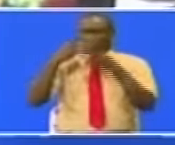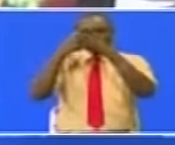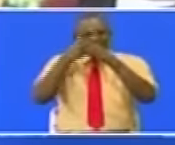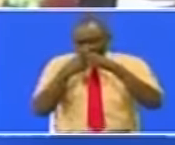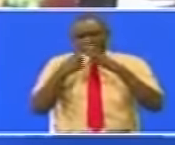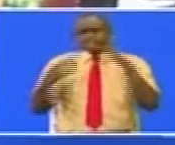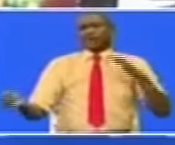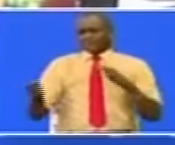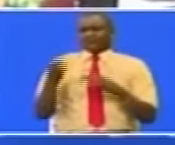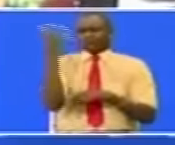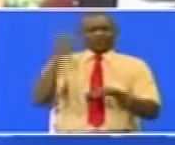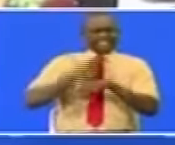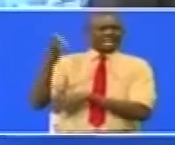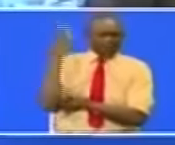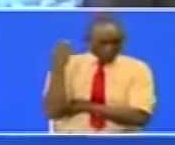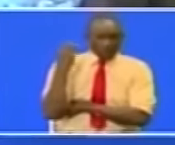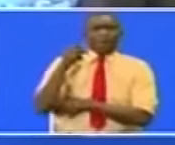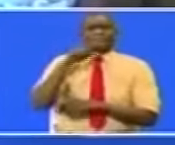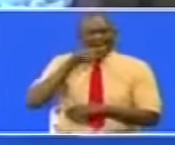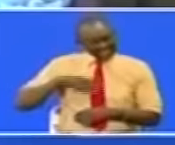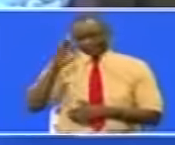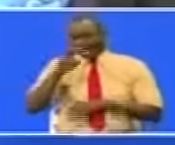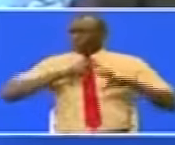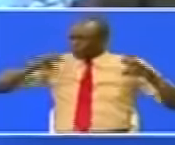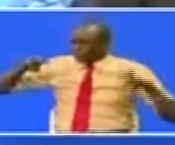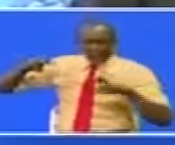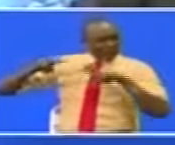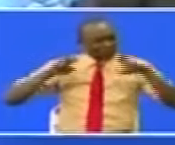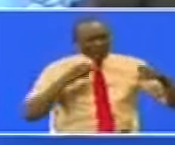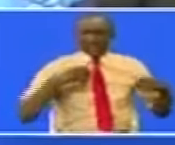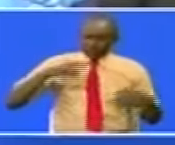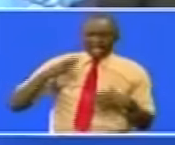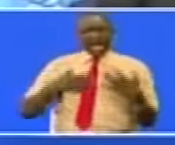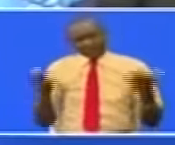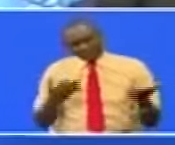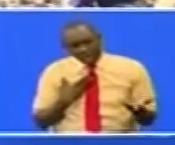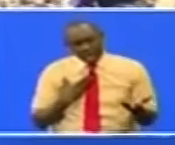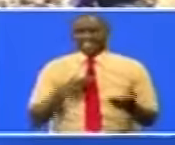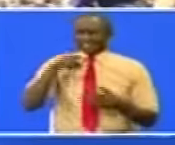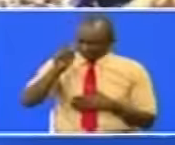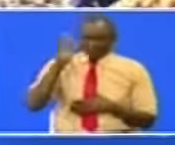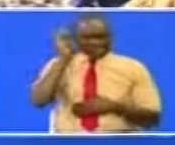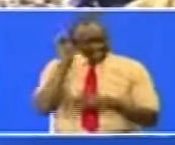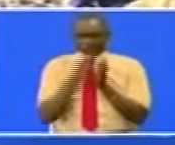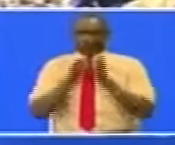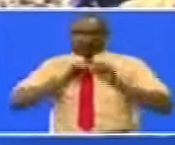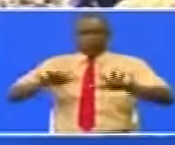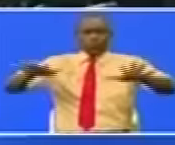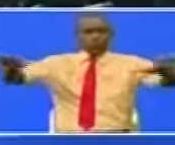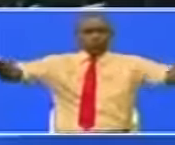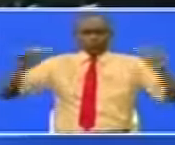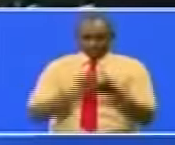ziliz Pita na tangu wakati huo wazazi Wake wamu na wakati mgu Wa kumsa huku taarifa kuhusu kup poea kwake iki ena kila